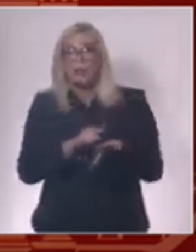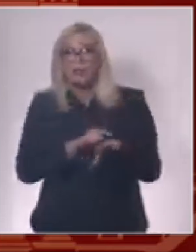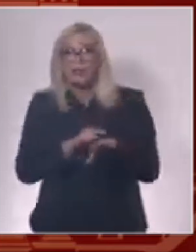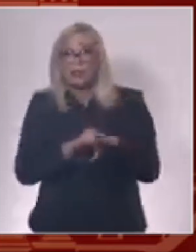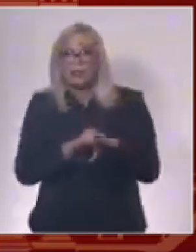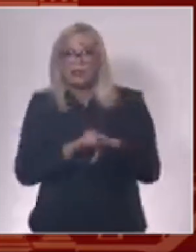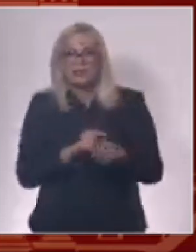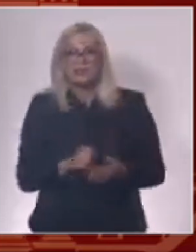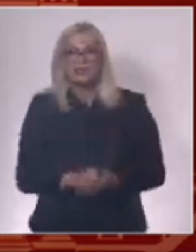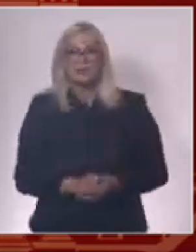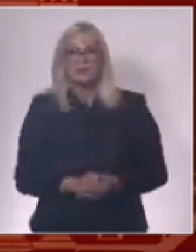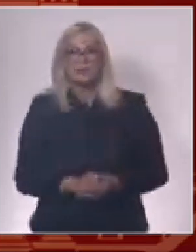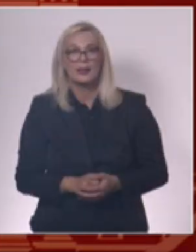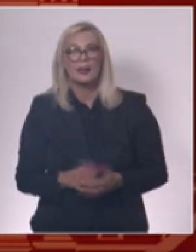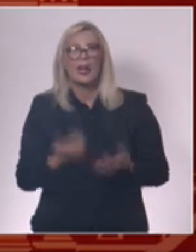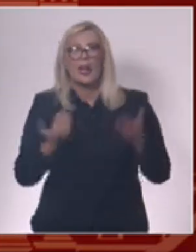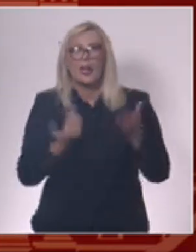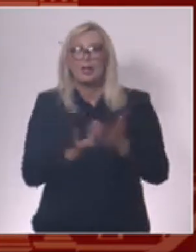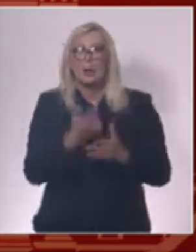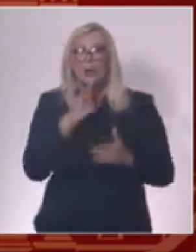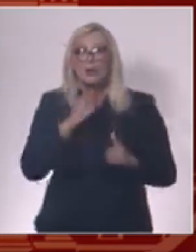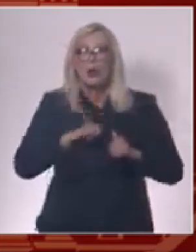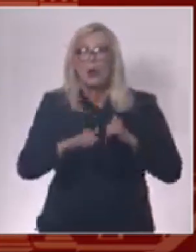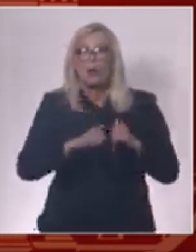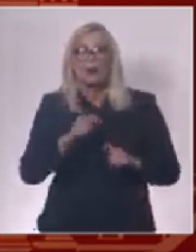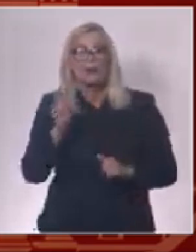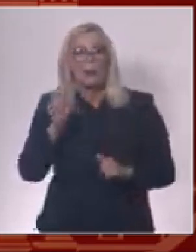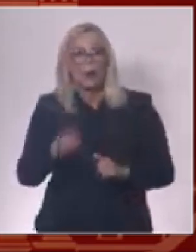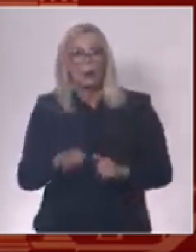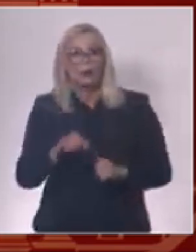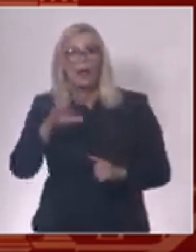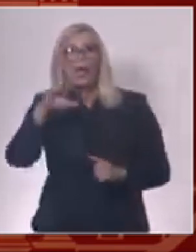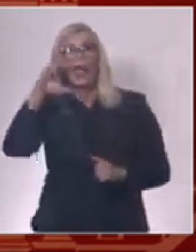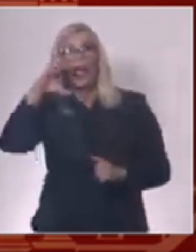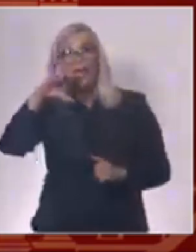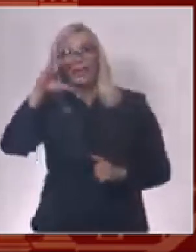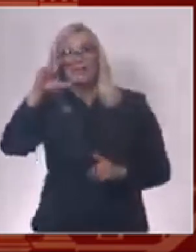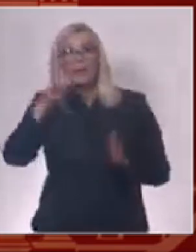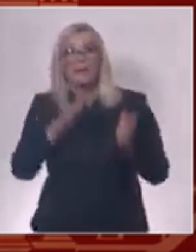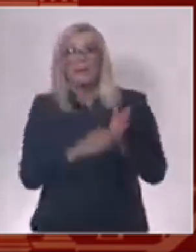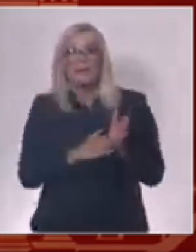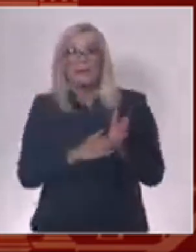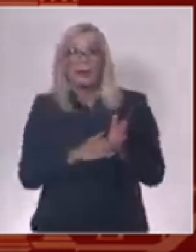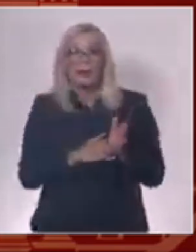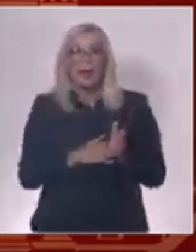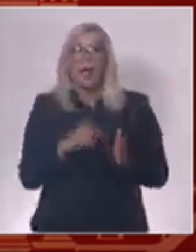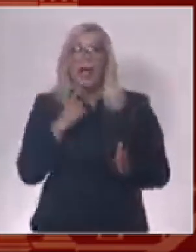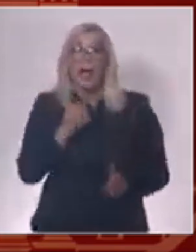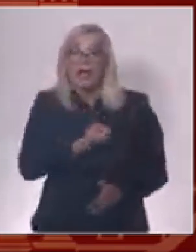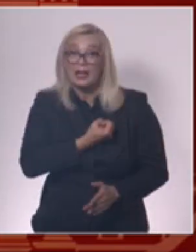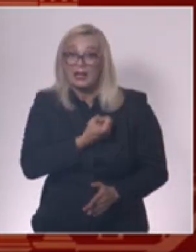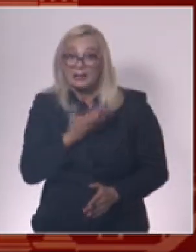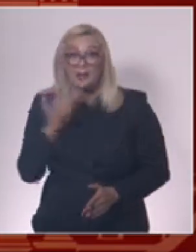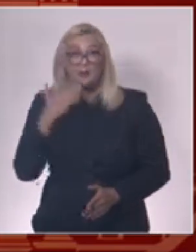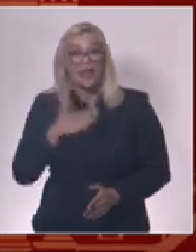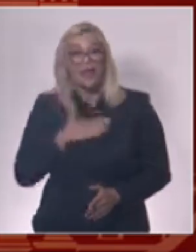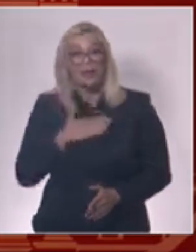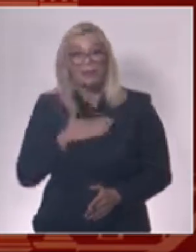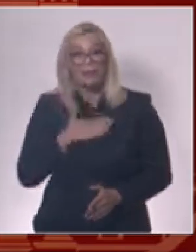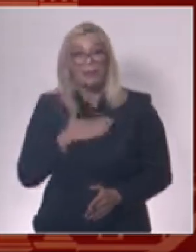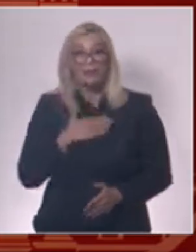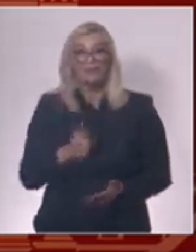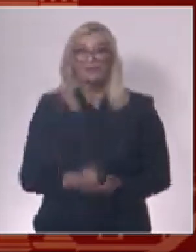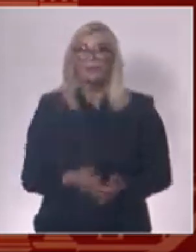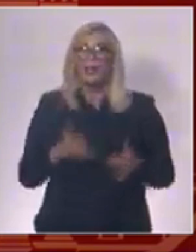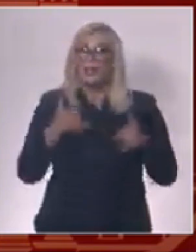помалку од еден ден новиот управен одбор во АДСМ, но индиции за огромен криминал има, верувајте, и многу скоро од